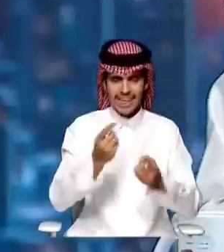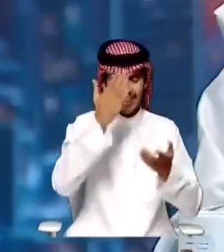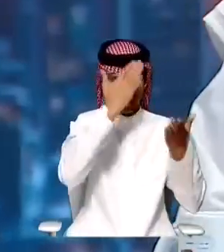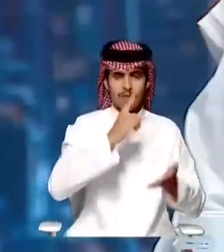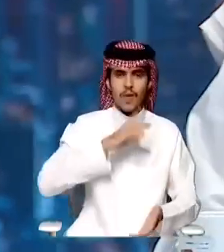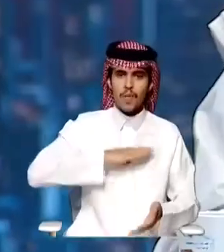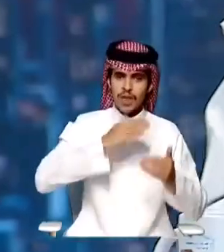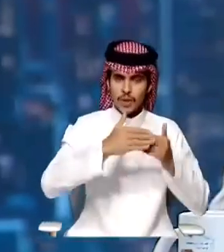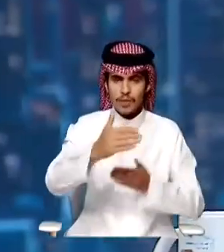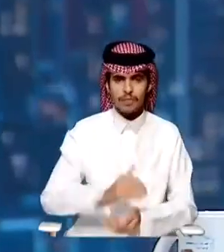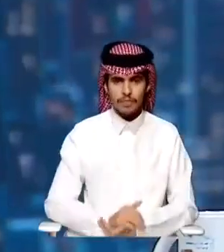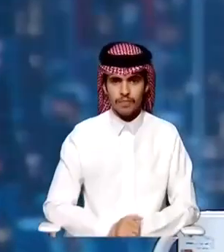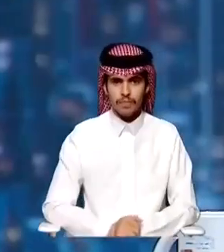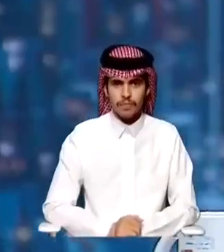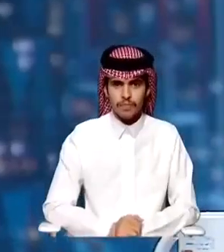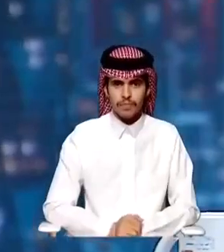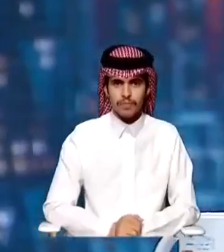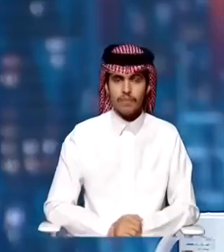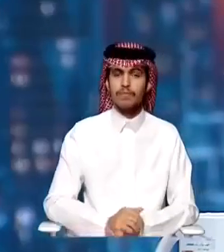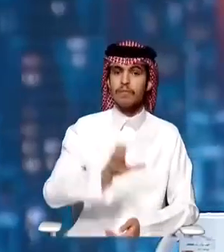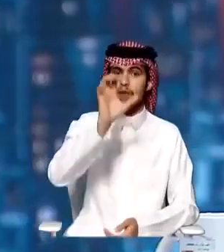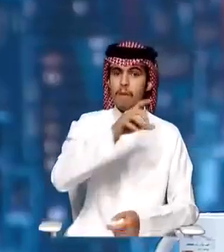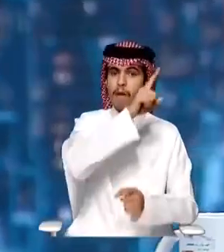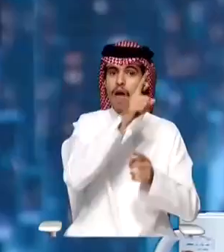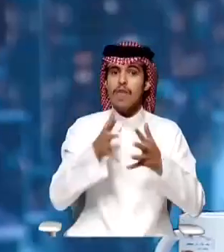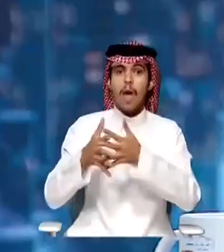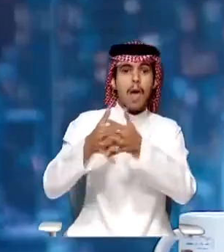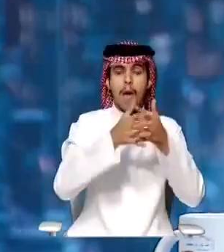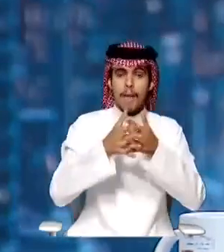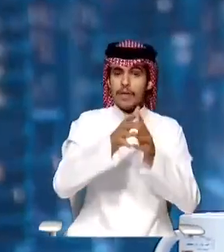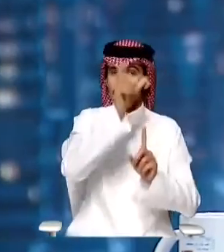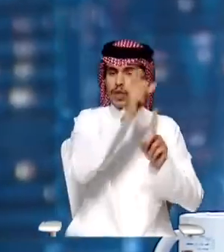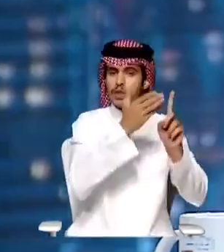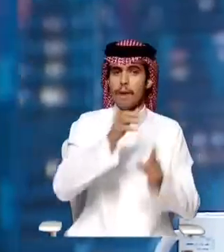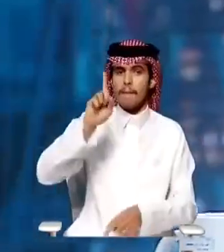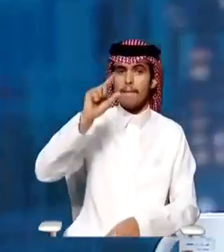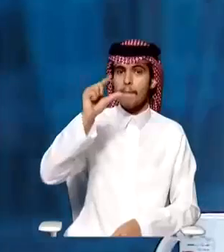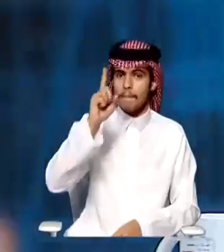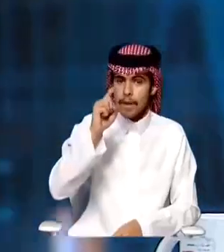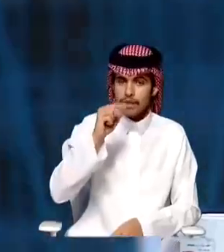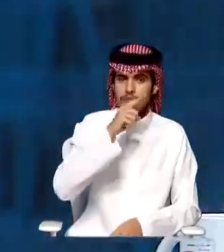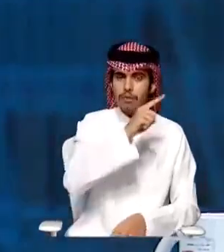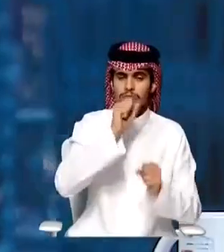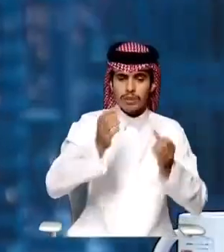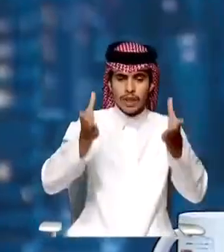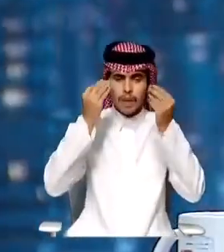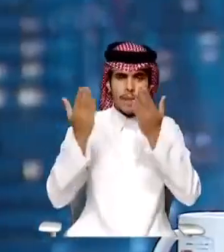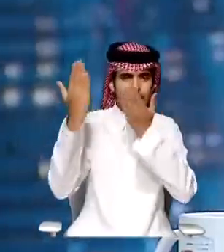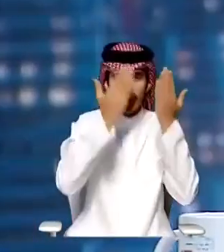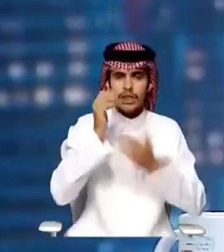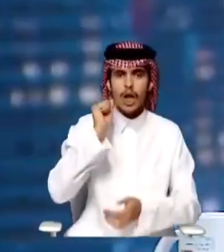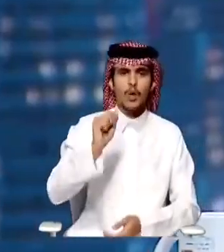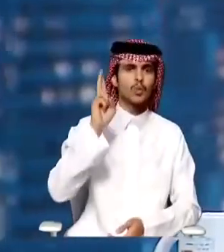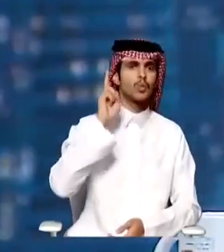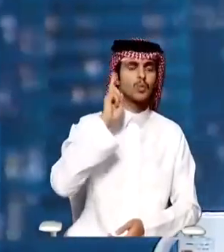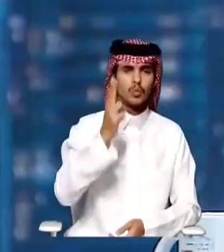الله يحفظك ايضا من امريكا بدر العمري عبر سكايب وهو باحث دكتوراه وتعليم دراسات الصم وهو